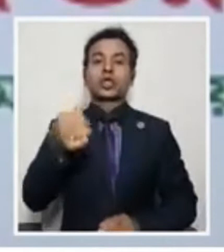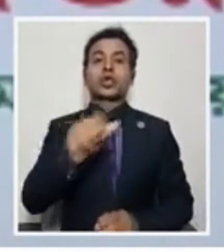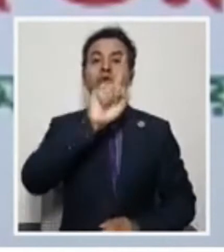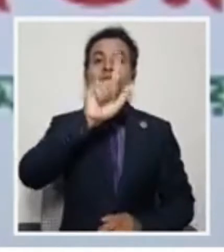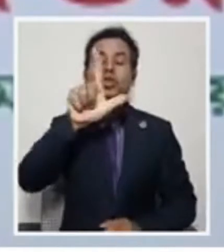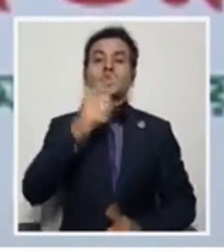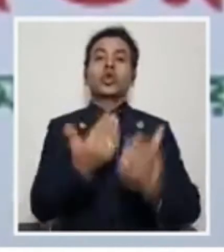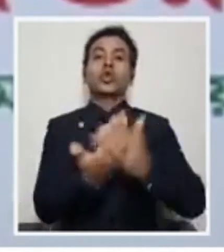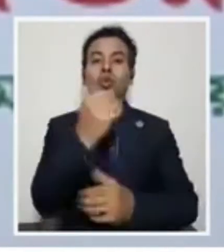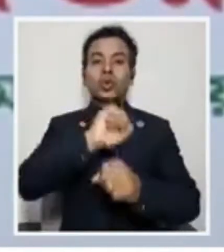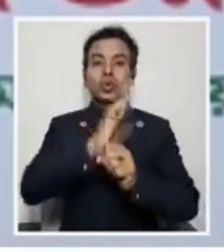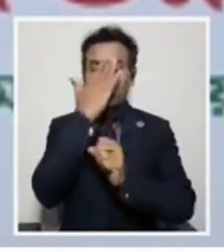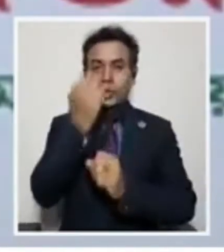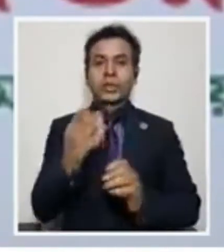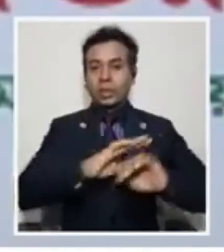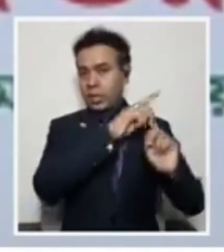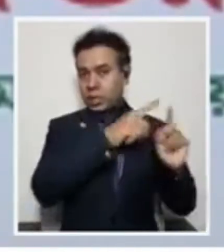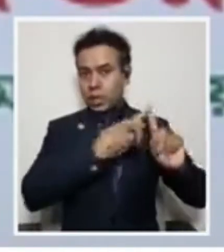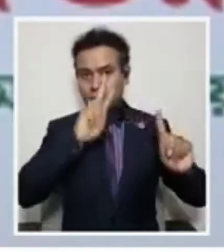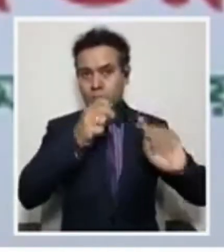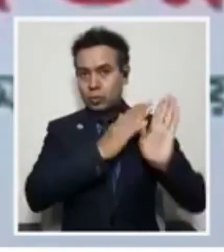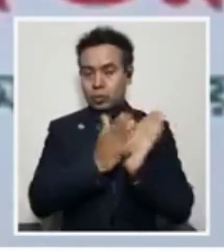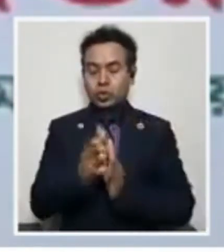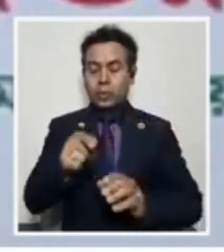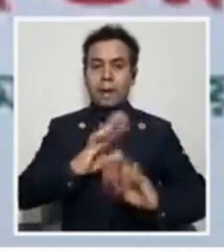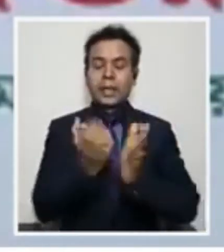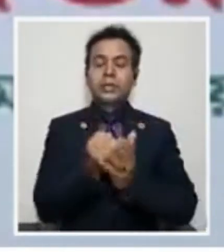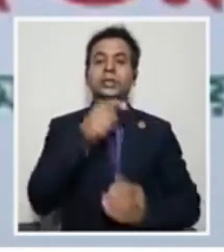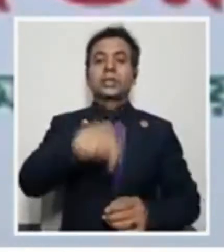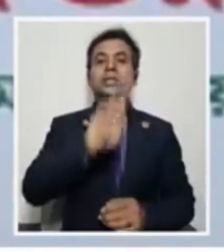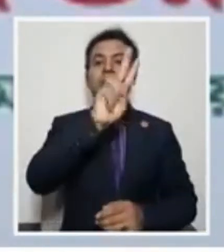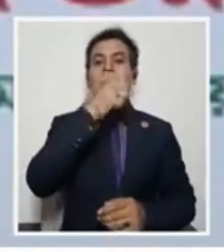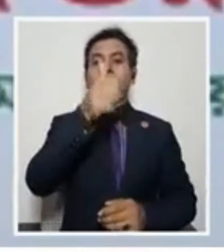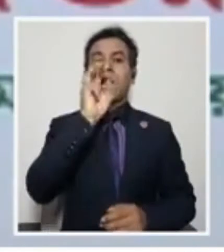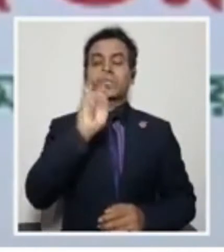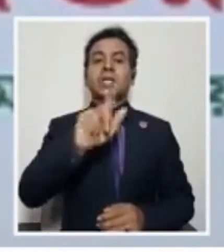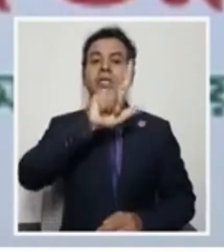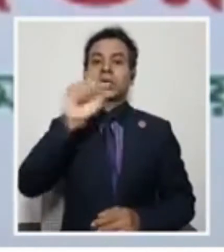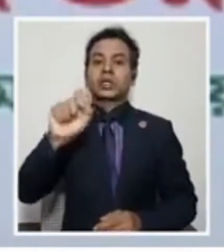26,738 জন। উল্লেখ করতে চাই, আমরা এ পর্যন্ত নমুনা পরীক্ষা করা হয়েছে